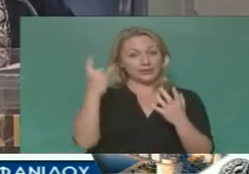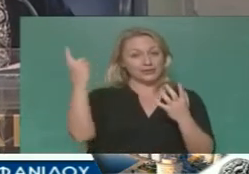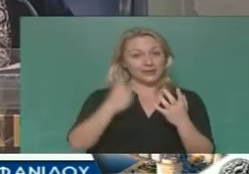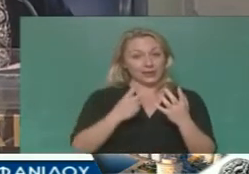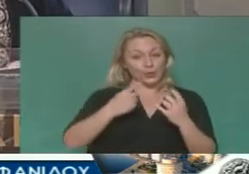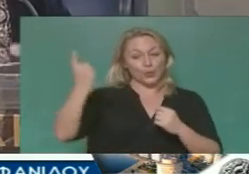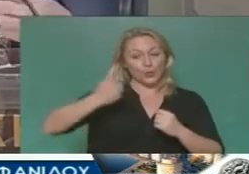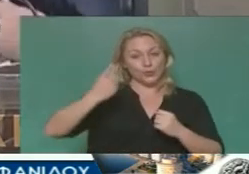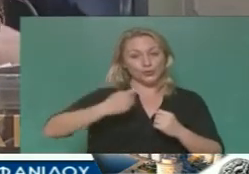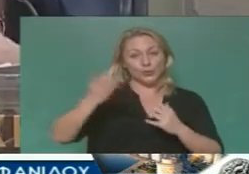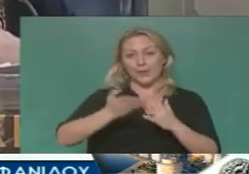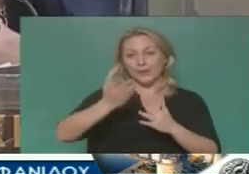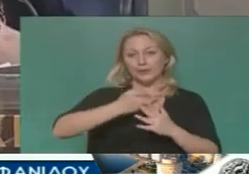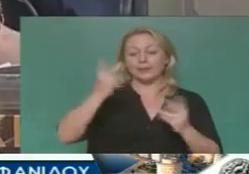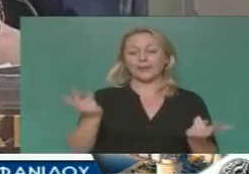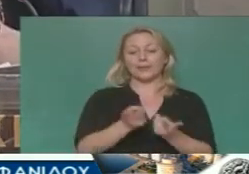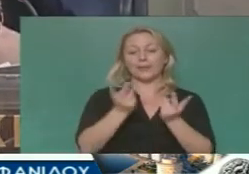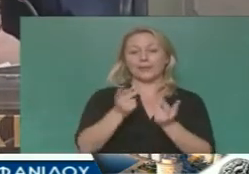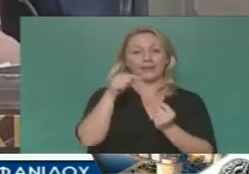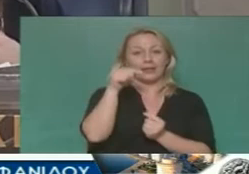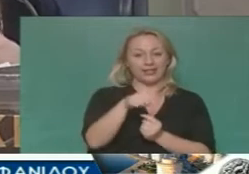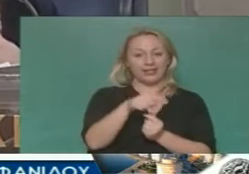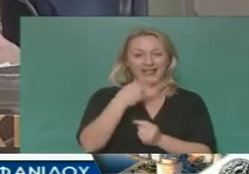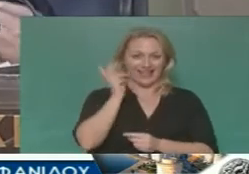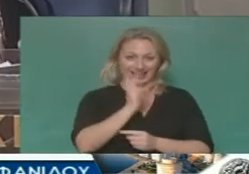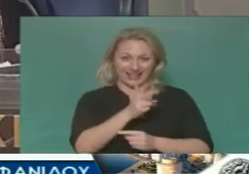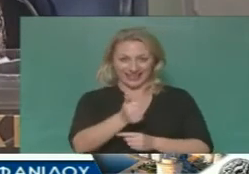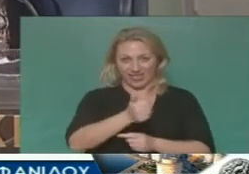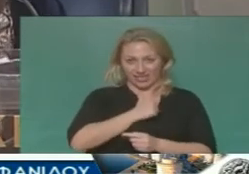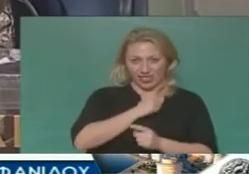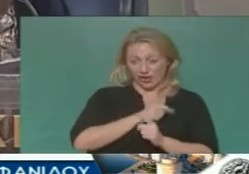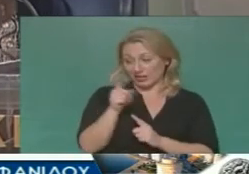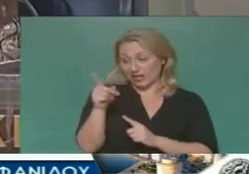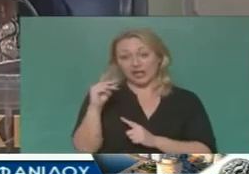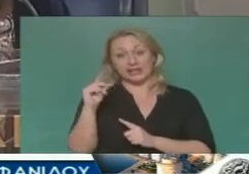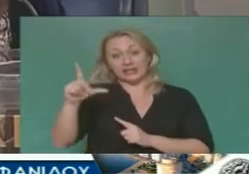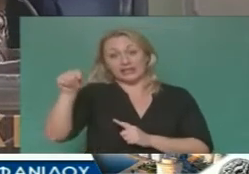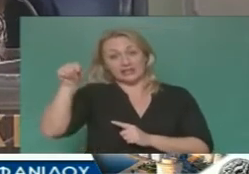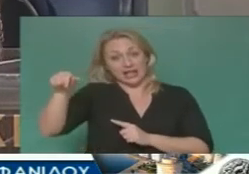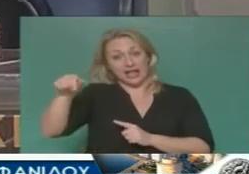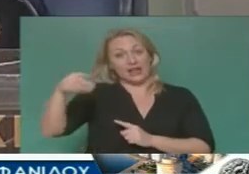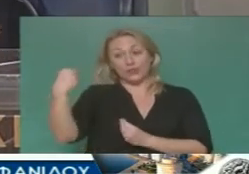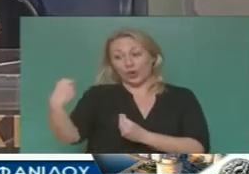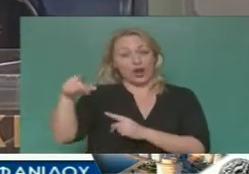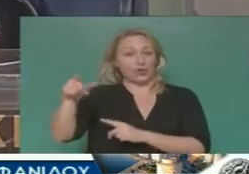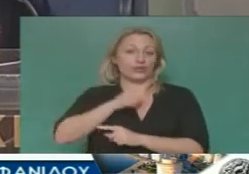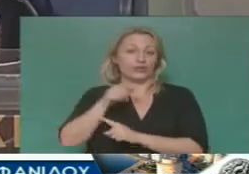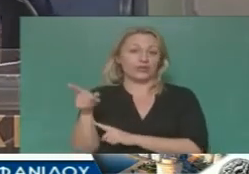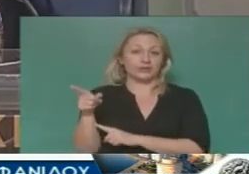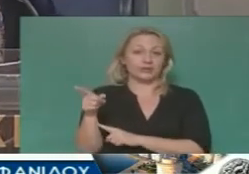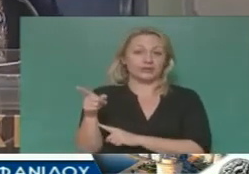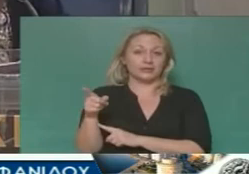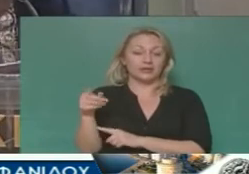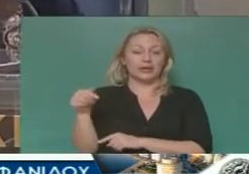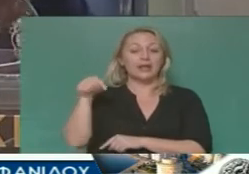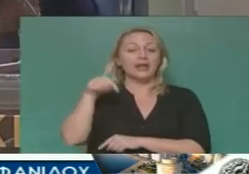90% των μετόχων, οι μικρομέτοχοι, είμαστε οι κακοί ιδιώτες και ο μεγαλομέτοχος είναι οι καλοί ιδιώτες? Και